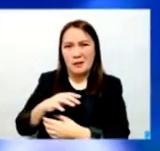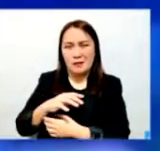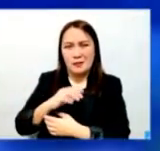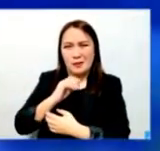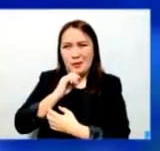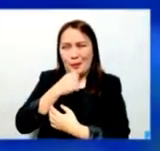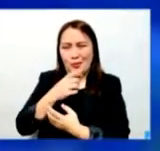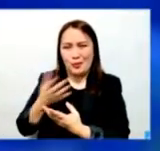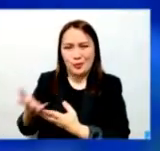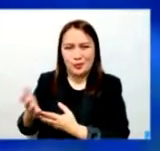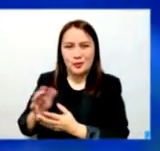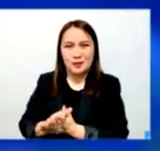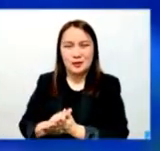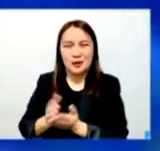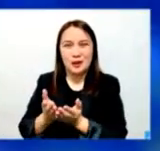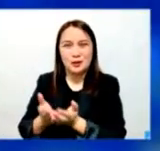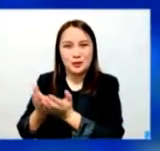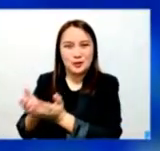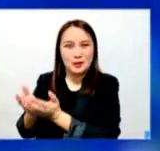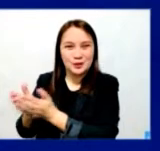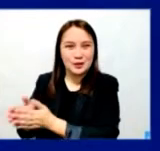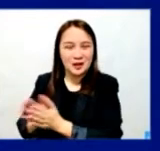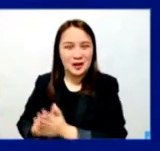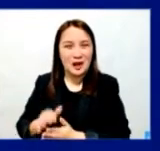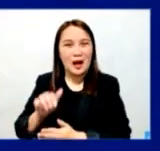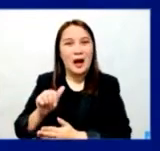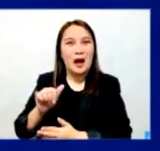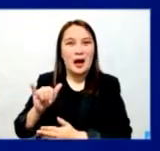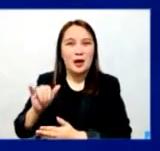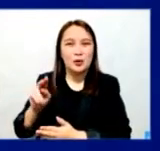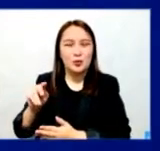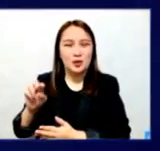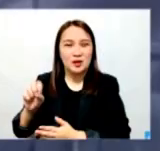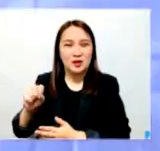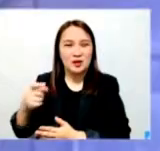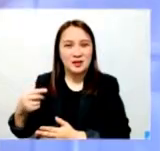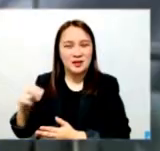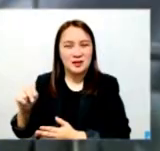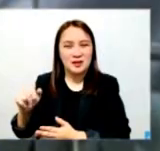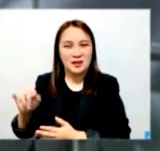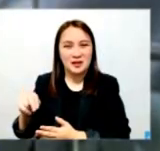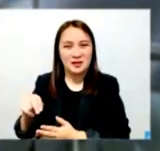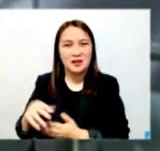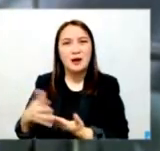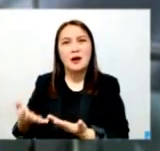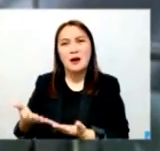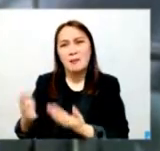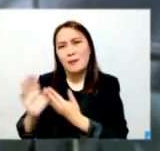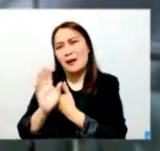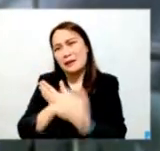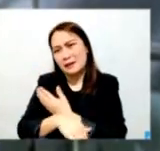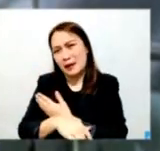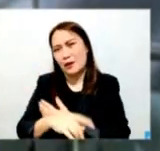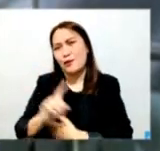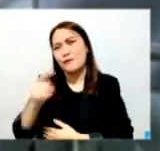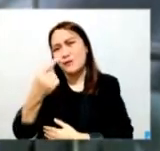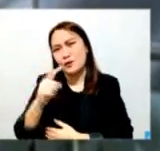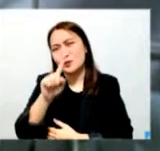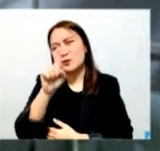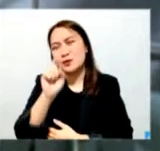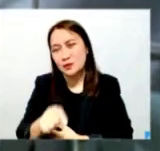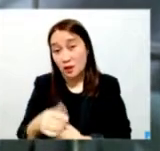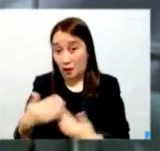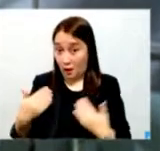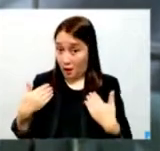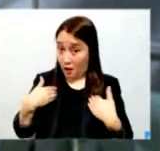ating mga resupply mission sa Ayungin Shoal. Pero babalik na naman po tayo doon sa naunang tanong. Meron bang karapatan ng